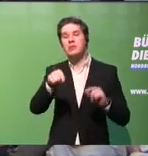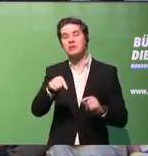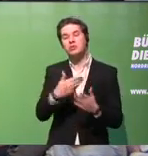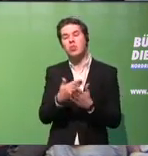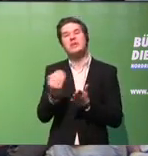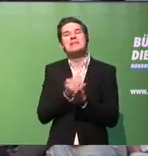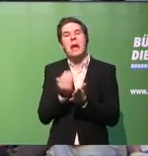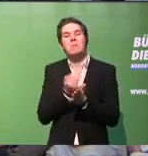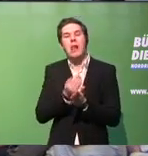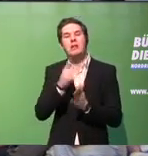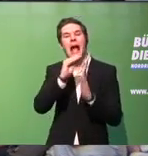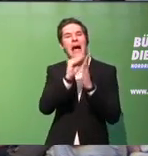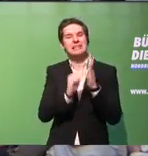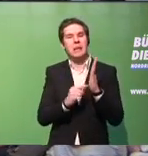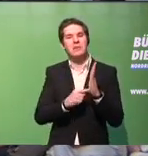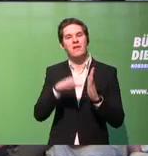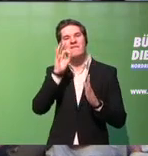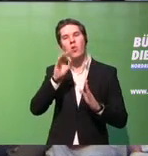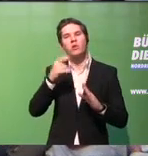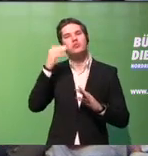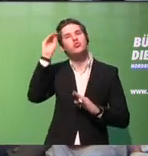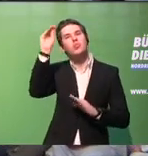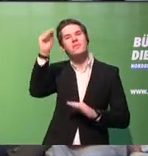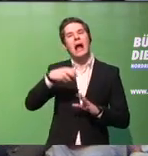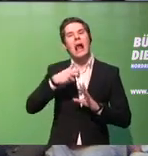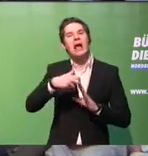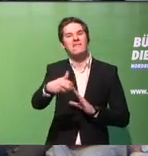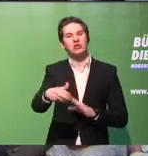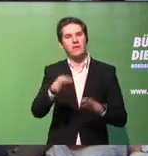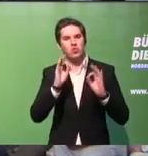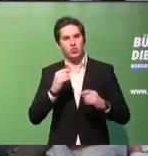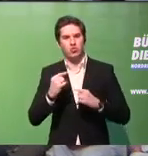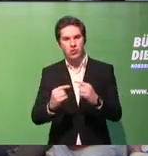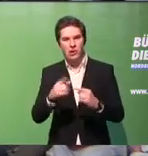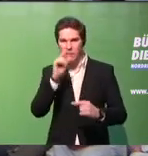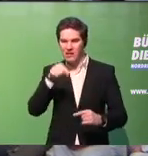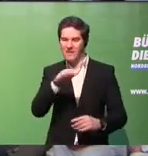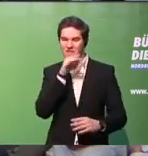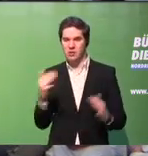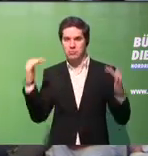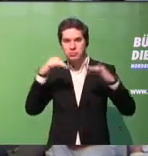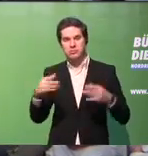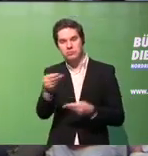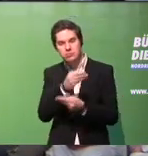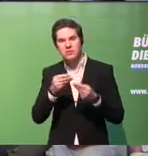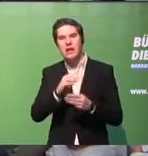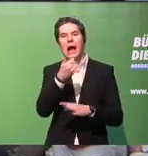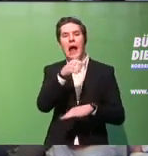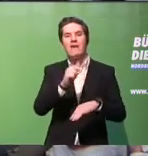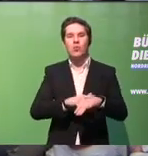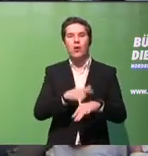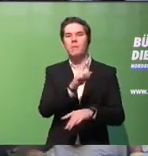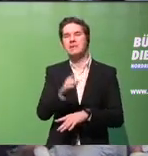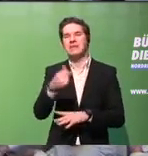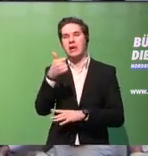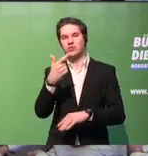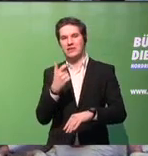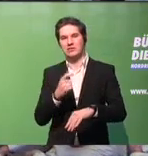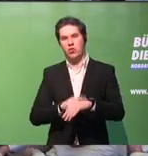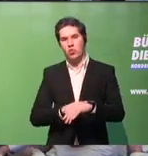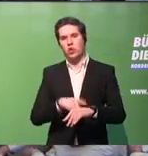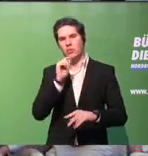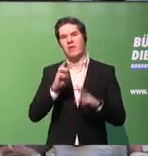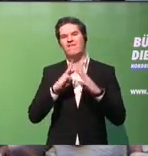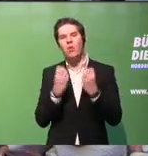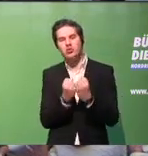zukunftsfähige Landwirtschaft und gutes Essen für alle entwickeln, diskutieren, Workshop von 11 Uhr bis 21 Uhr. Es geht darum,